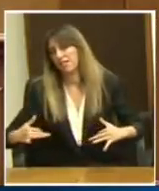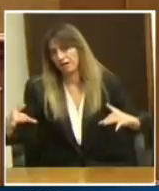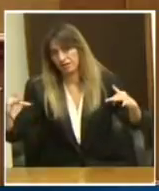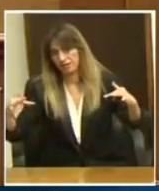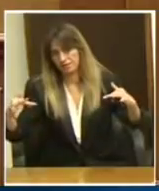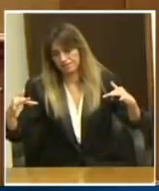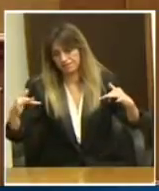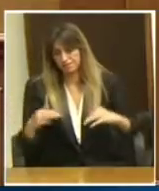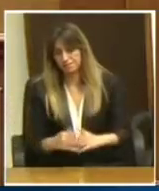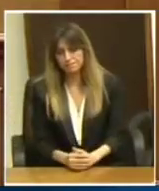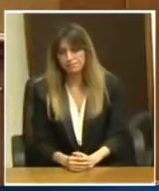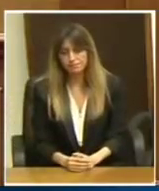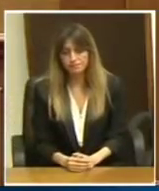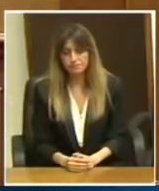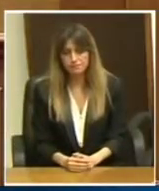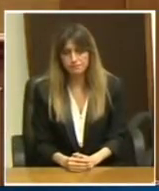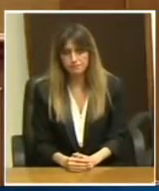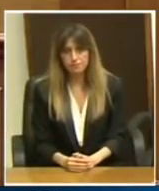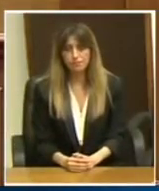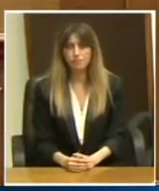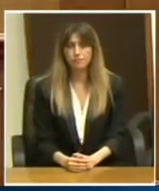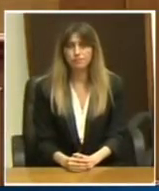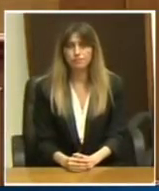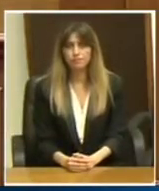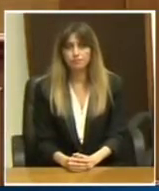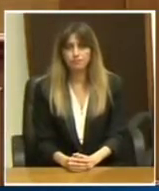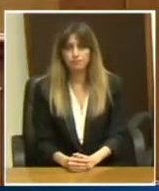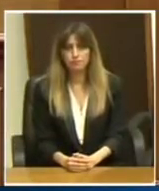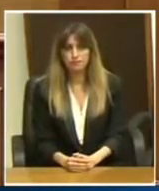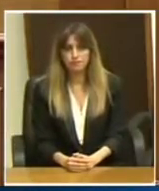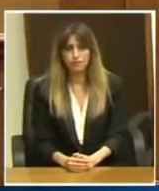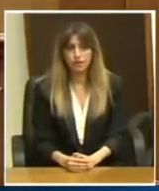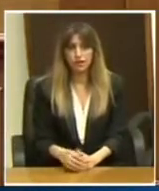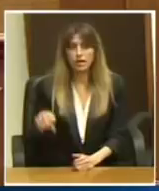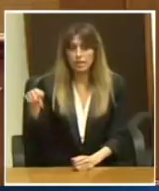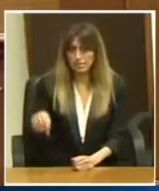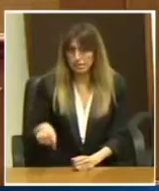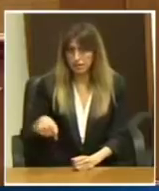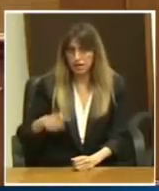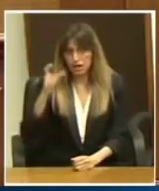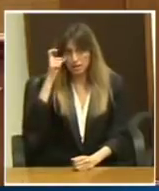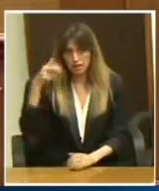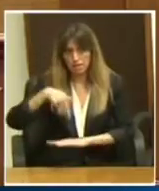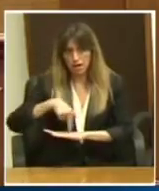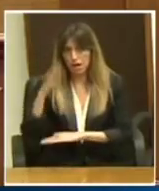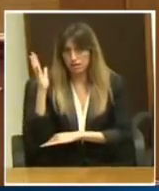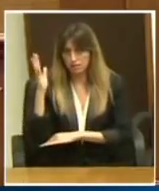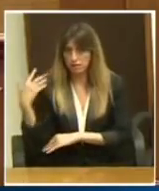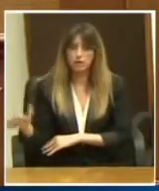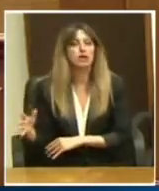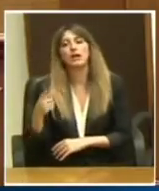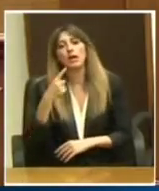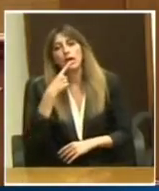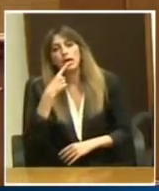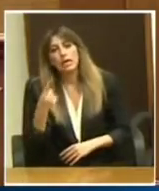παρά το γεγονός, και σήμερα με διέψευσε από αυτό το βήμα και είπε, μα πώς γίνεται να με κατηγορείτε